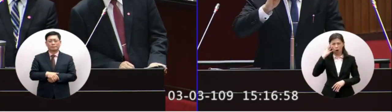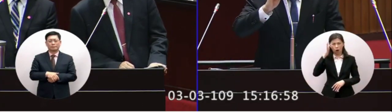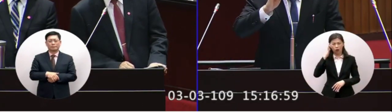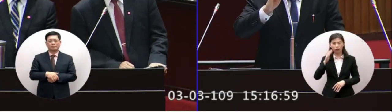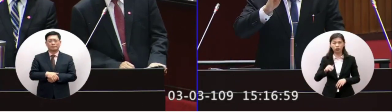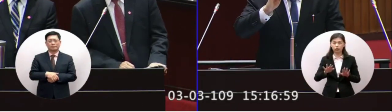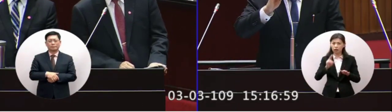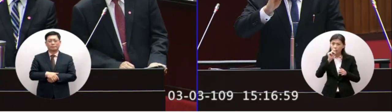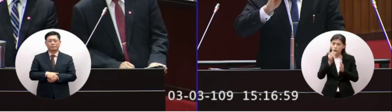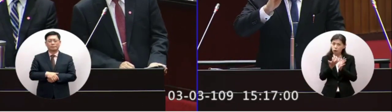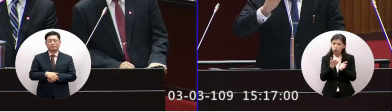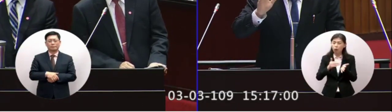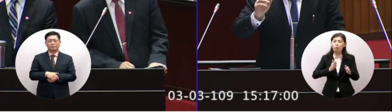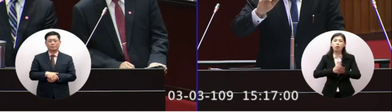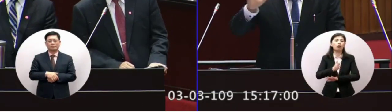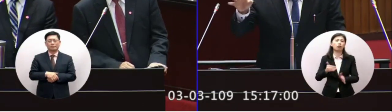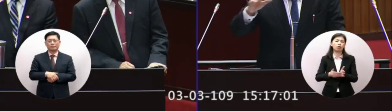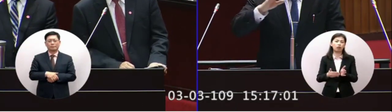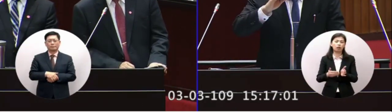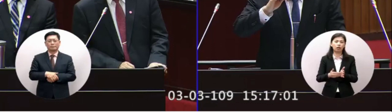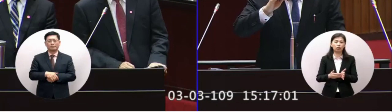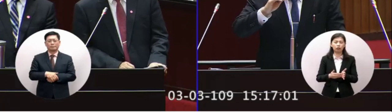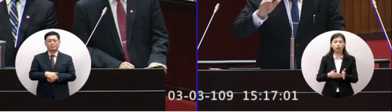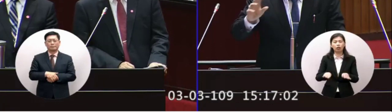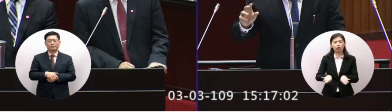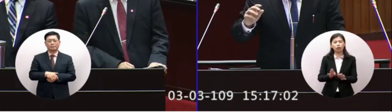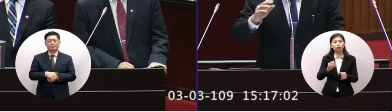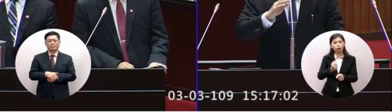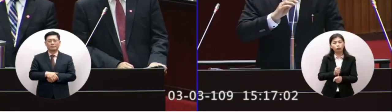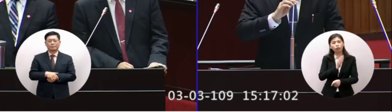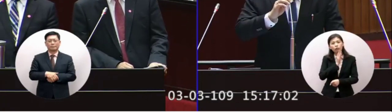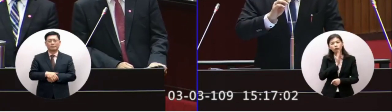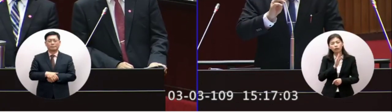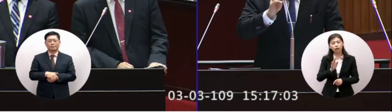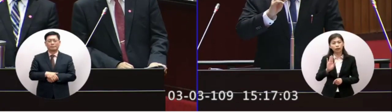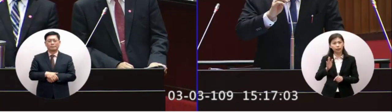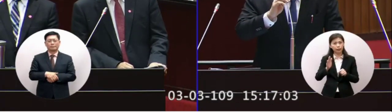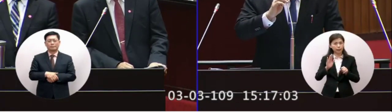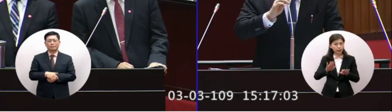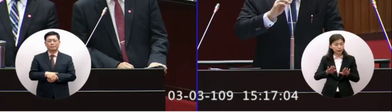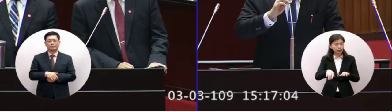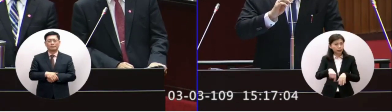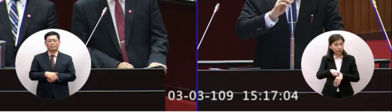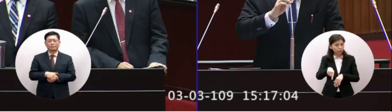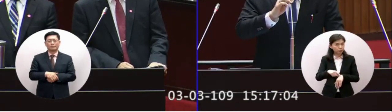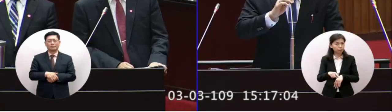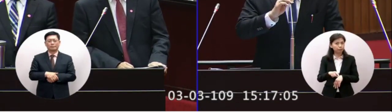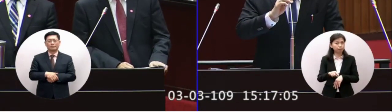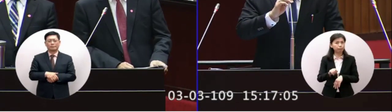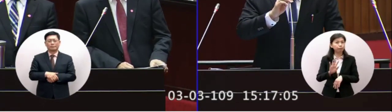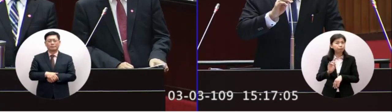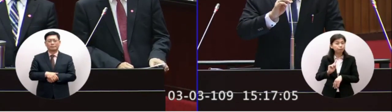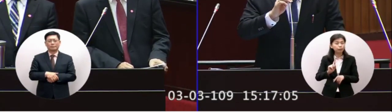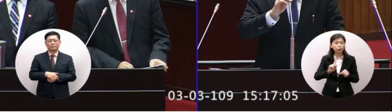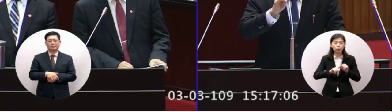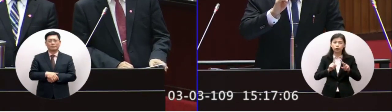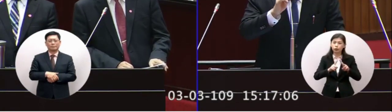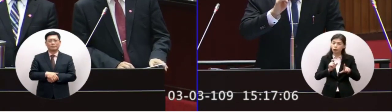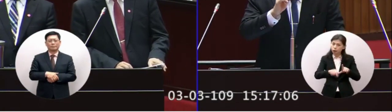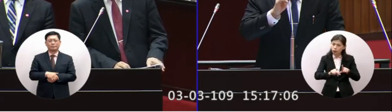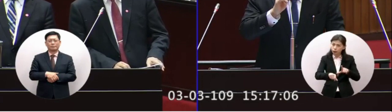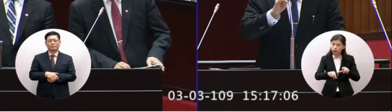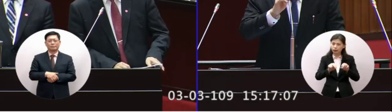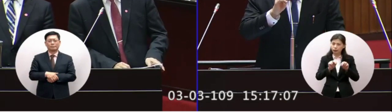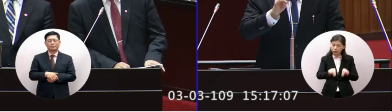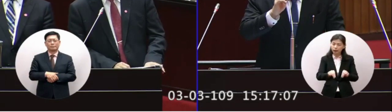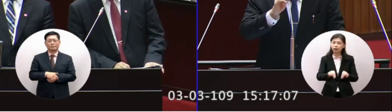因为现在特别预算通过之后通过之后才会实行，所以现在目前他们有一个这个中小企业的